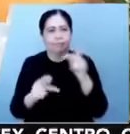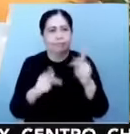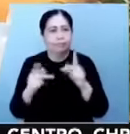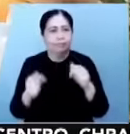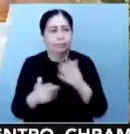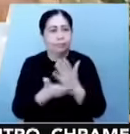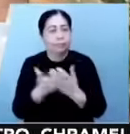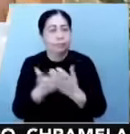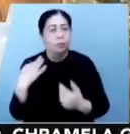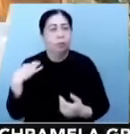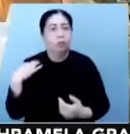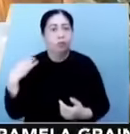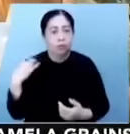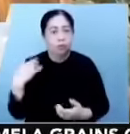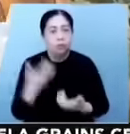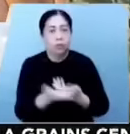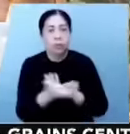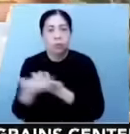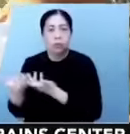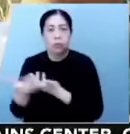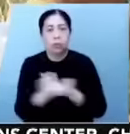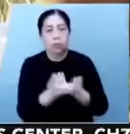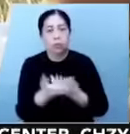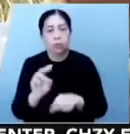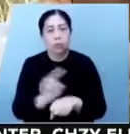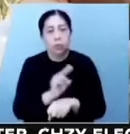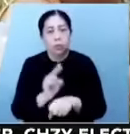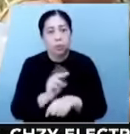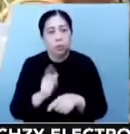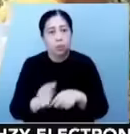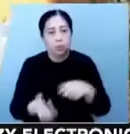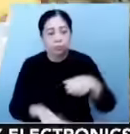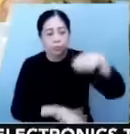volunteer sa pag-apula ng sunog gamit ang timba